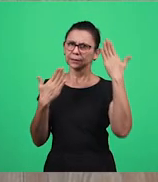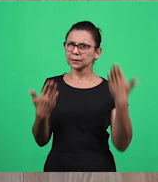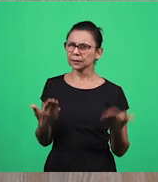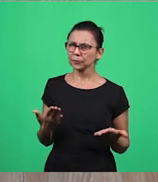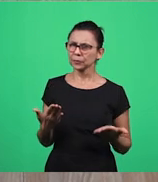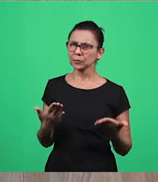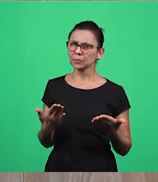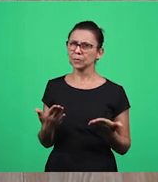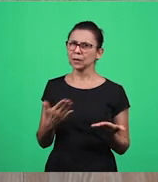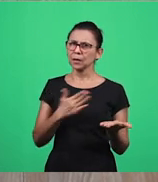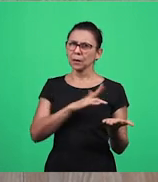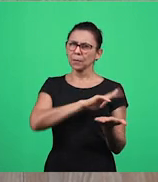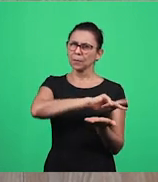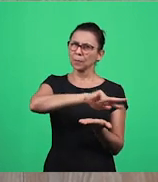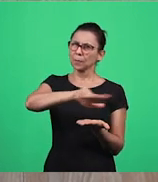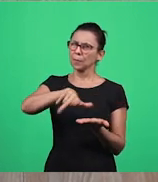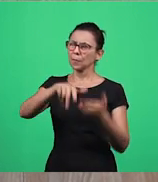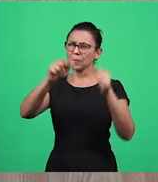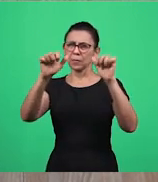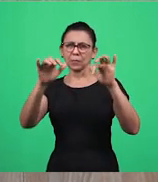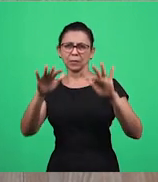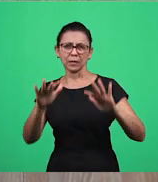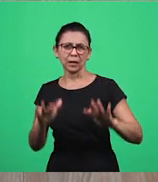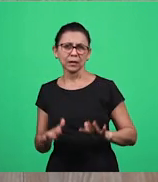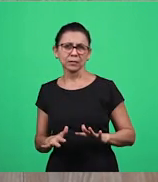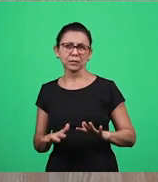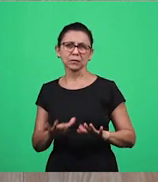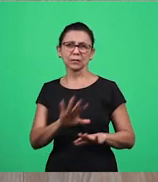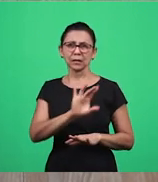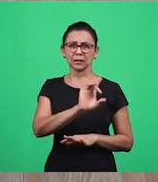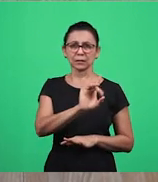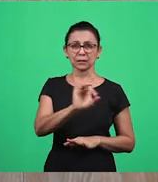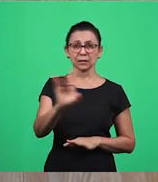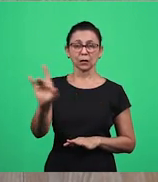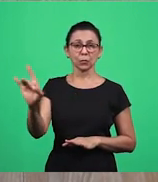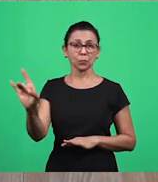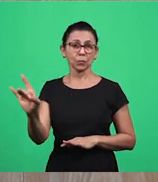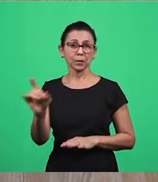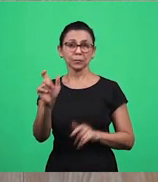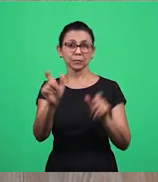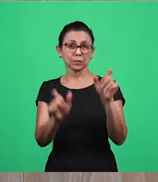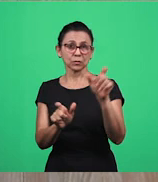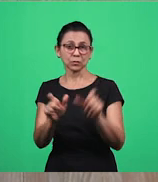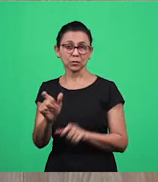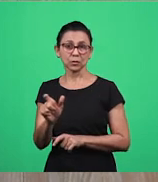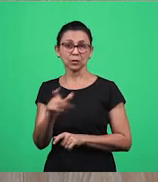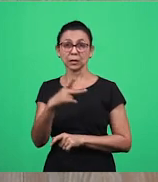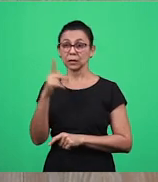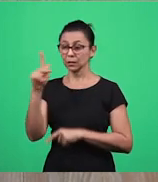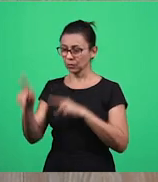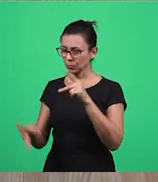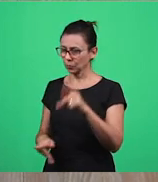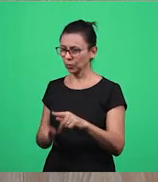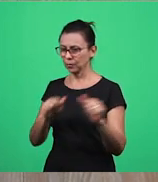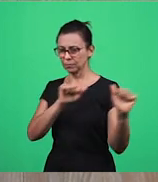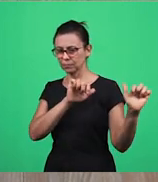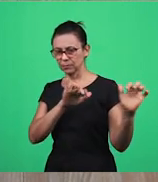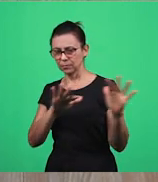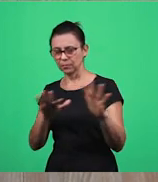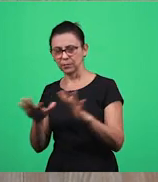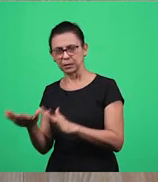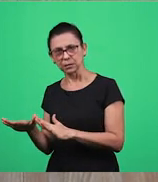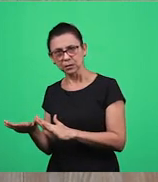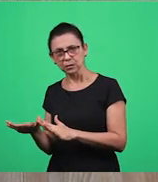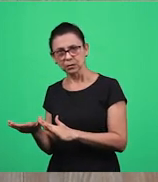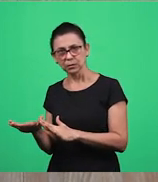имя Твое, потому что великое Ты сотворил в наших жизнях, в